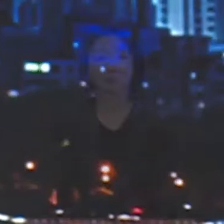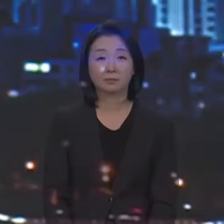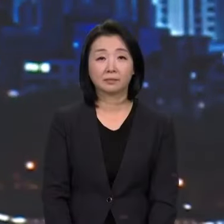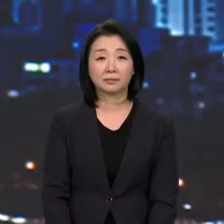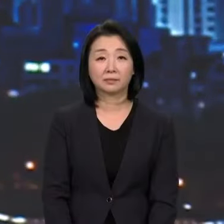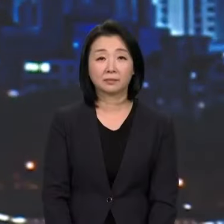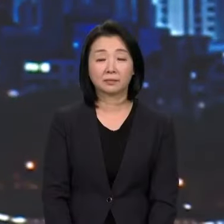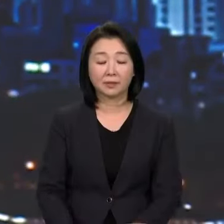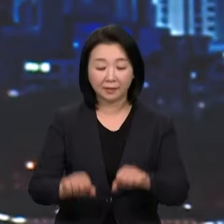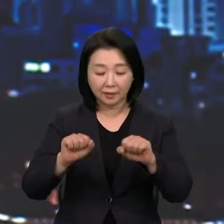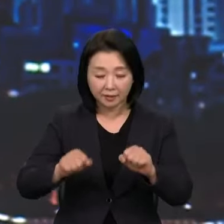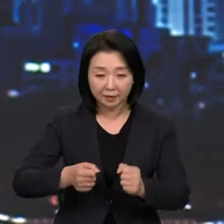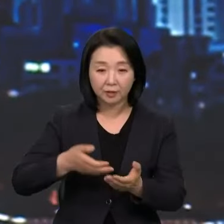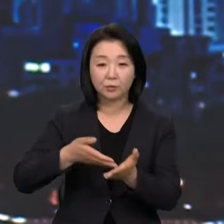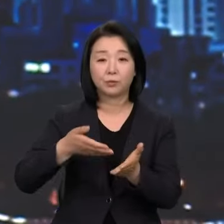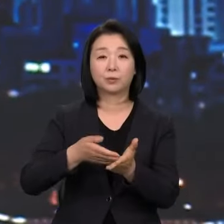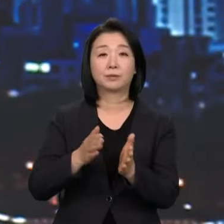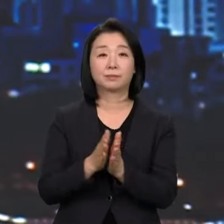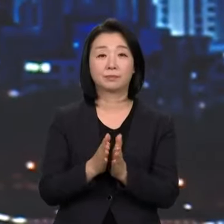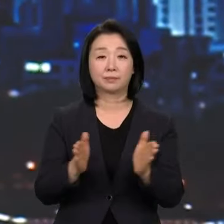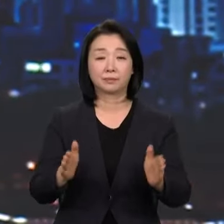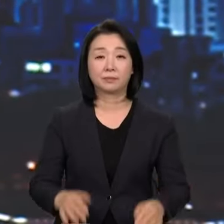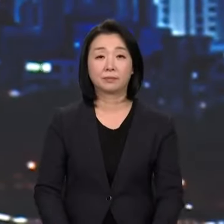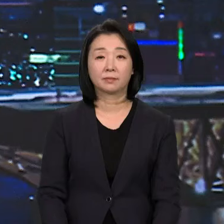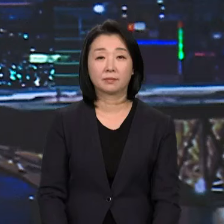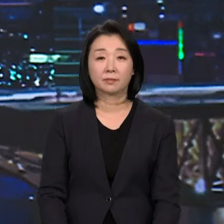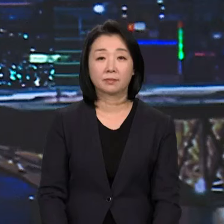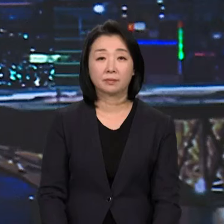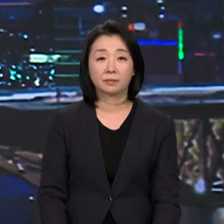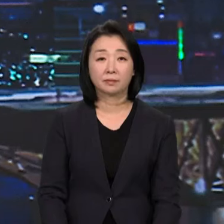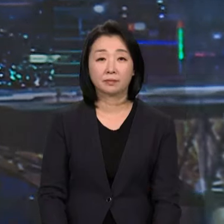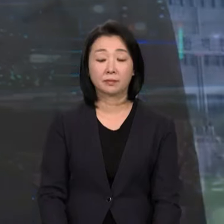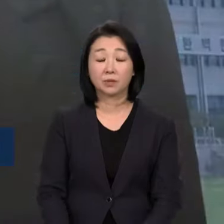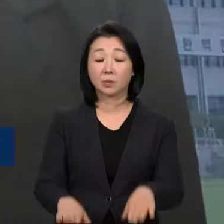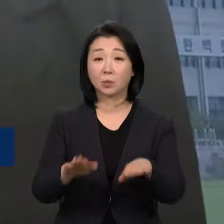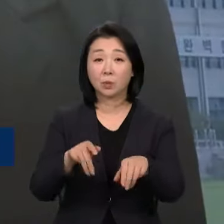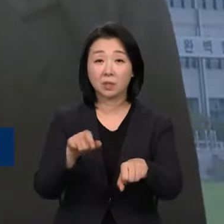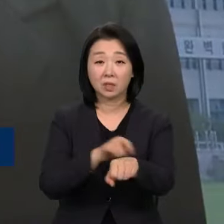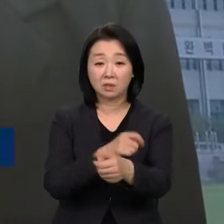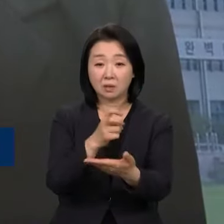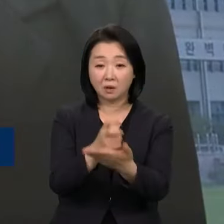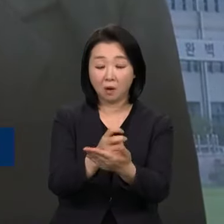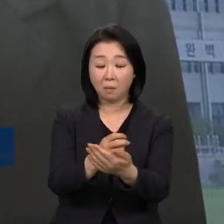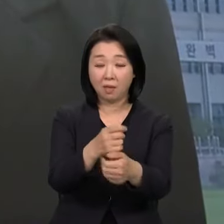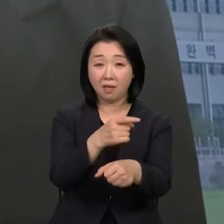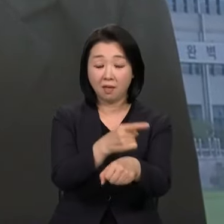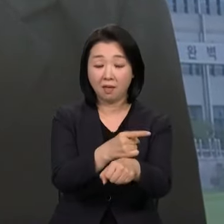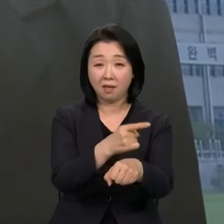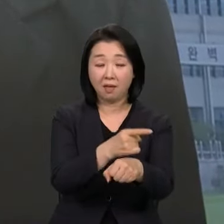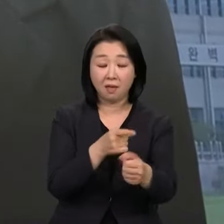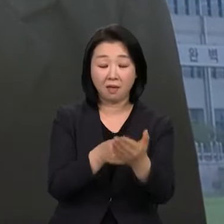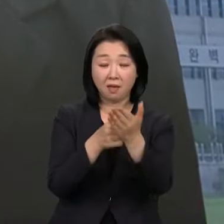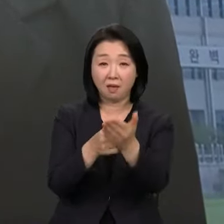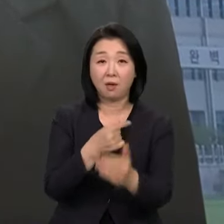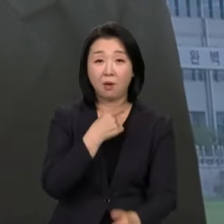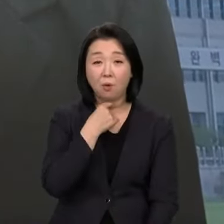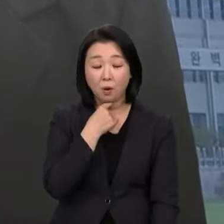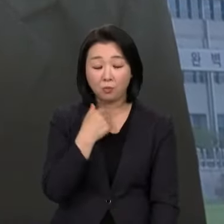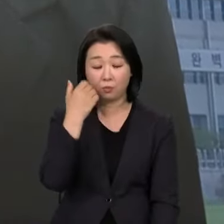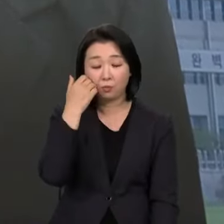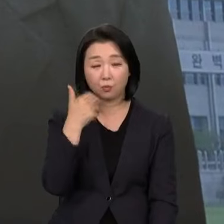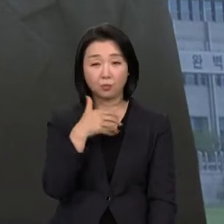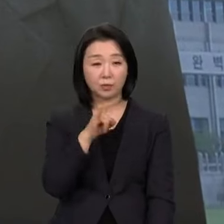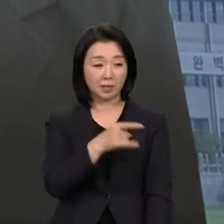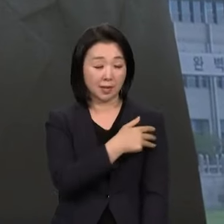시청자 여러분 JTBC 뉴스룸을 시작하겠습니다 오늘은 특검해야 한단 요구가 쏟아지고 있는 최상병 수사 외합